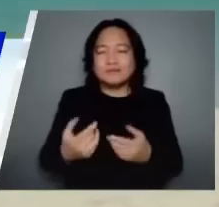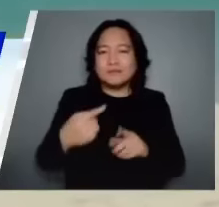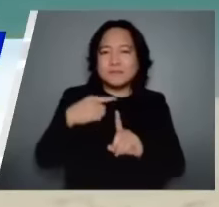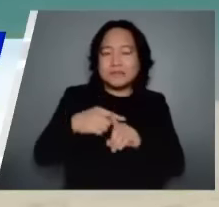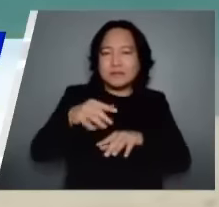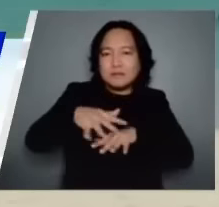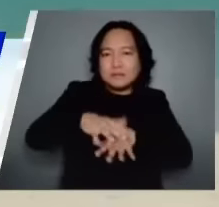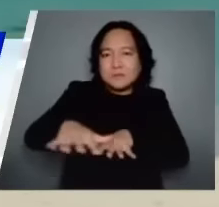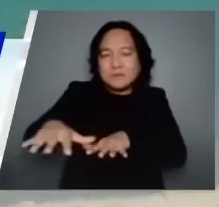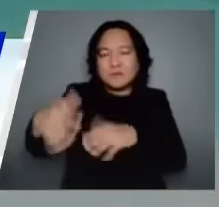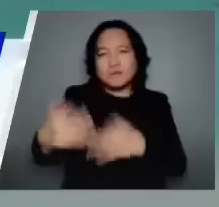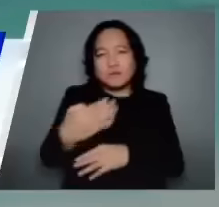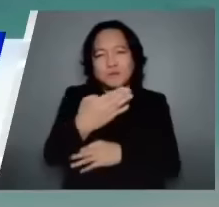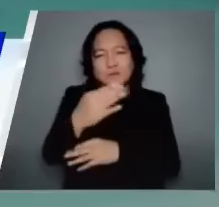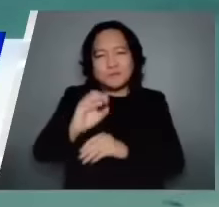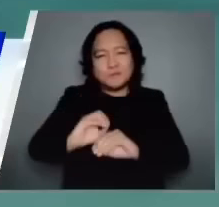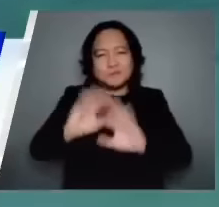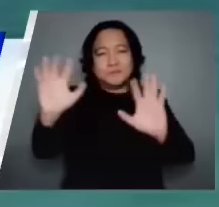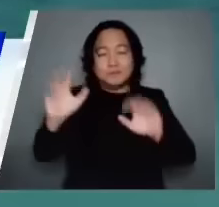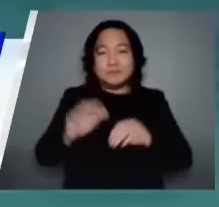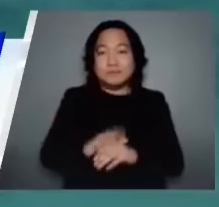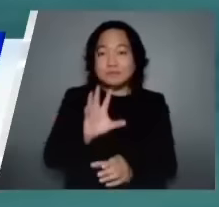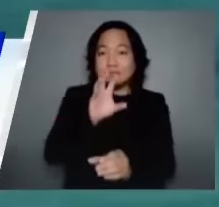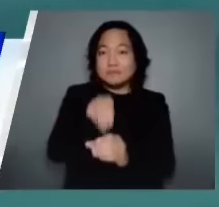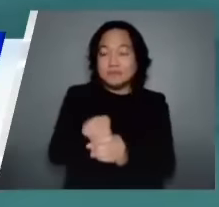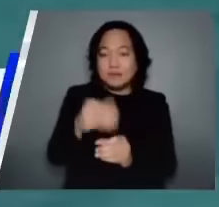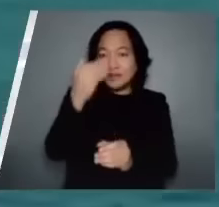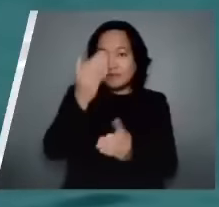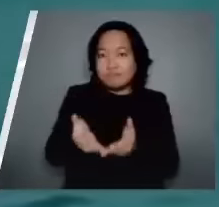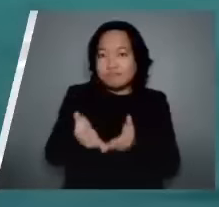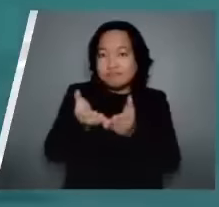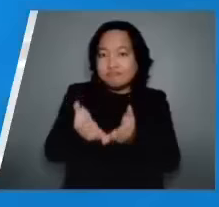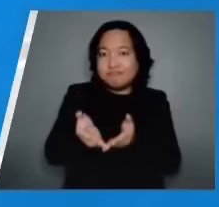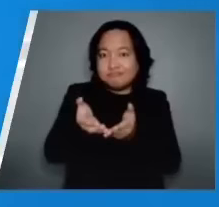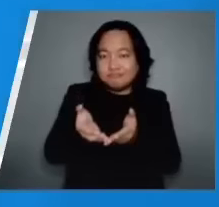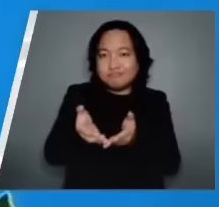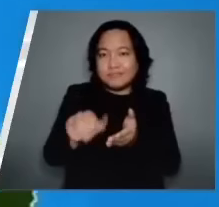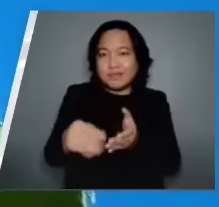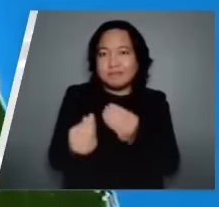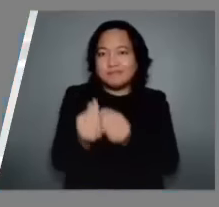activities kagaya ng pagsakay sa banana boat, kayaking at pedal bike.